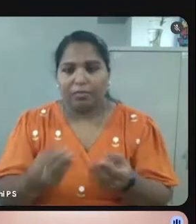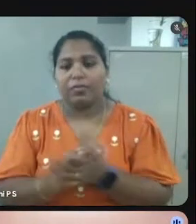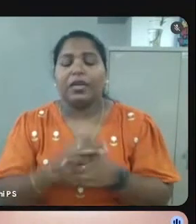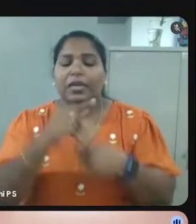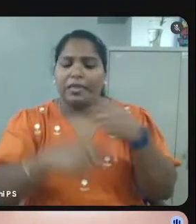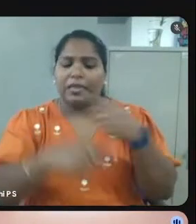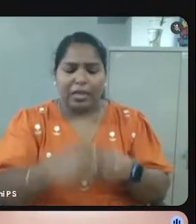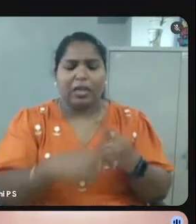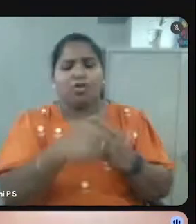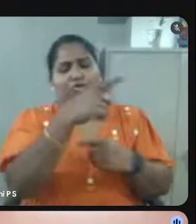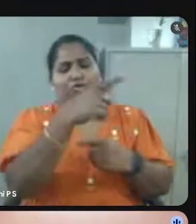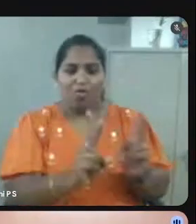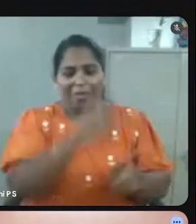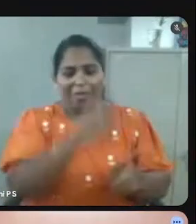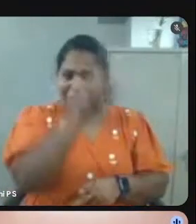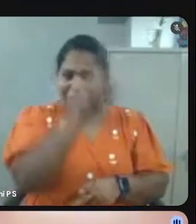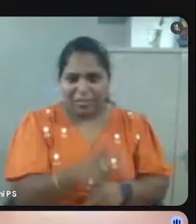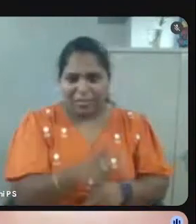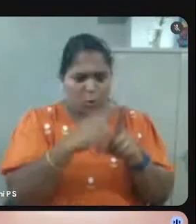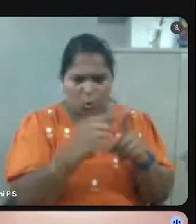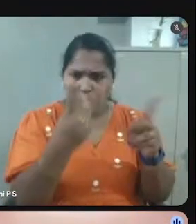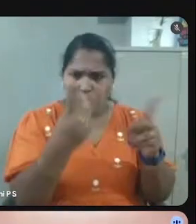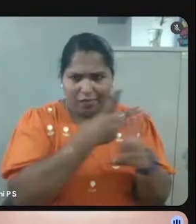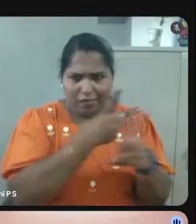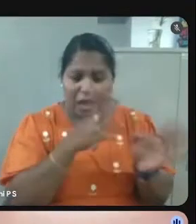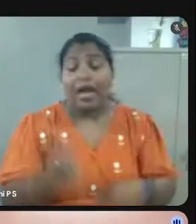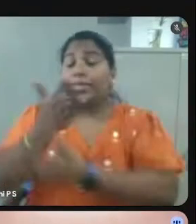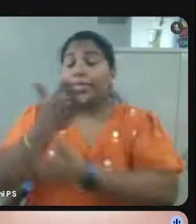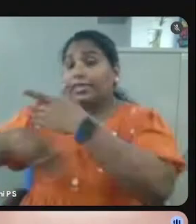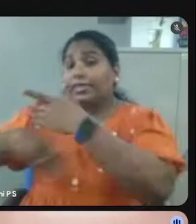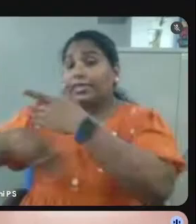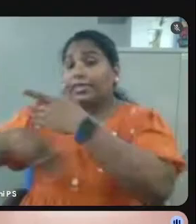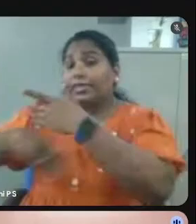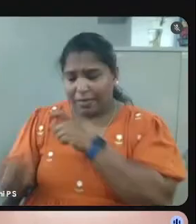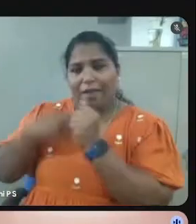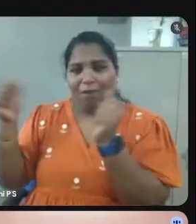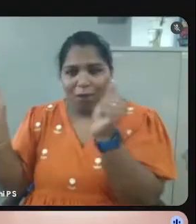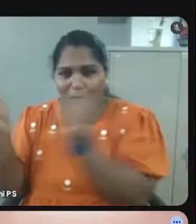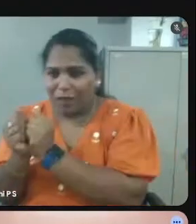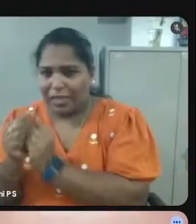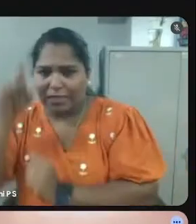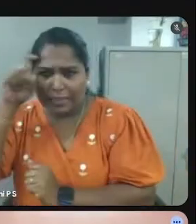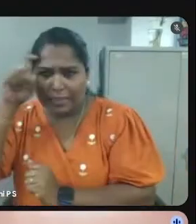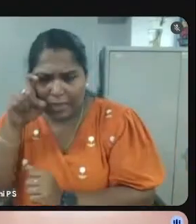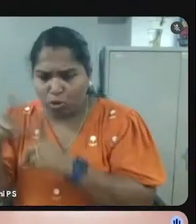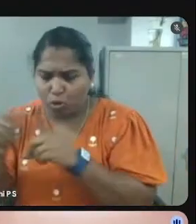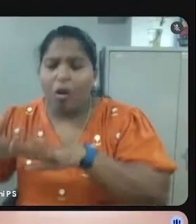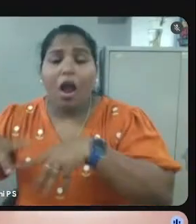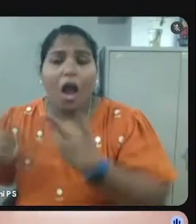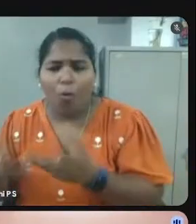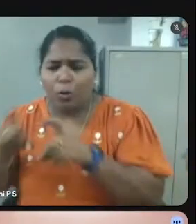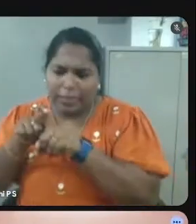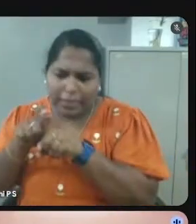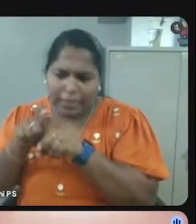നോർമൽ പേഴ്സൺ, നോൺ ഡിസേബിൾഡ് പേഴ്സൺ ഡിസേബിൾഡ് പേഴ്സണോട് സെക്ഷുവൽ ചെയ്യുമ്പോൾ അവരുടെ ഒരു ക്ലാരിഫിക്കേഷൻ, അതൊരു